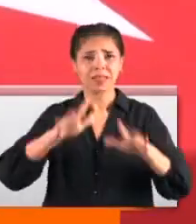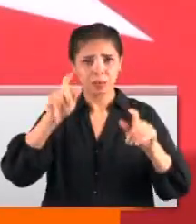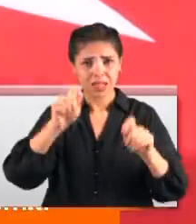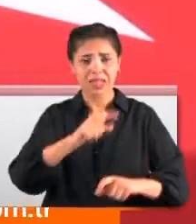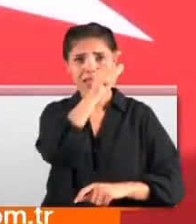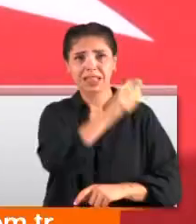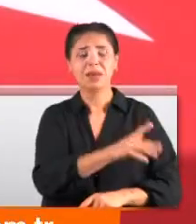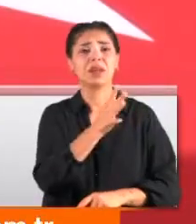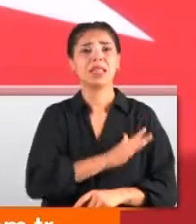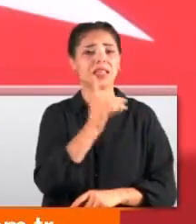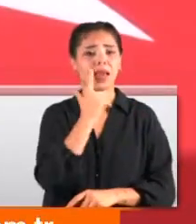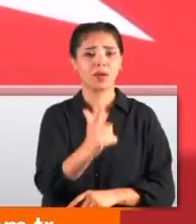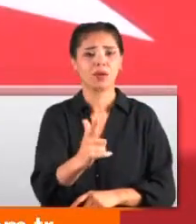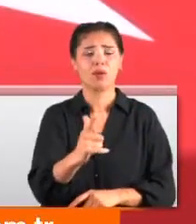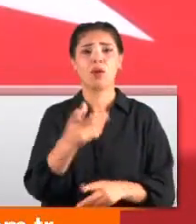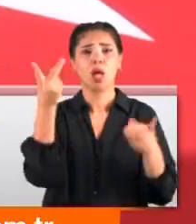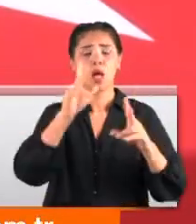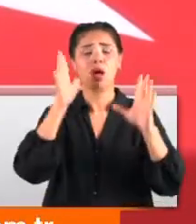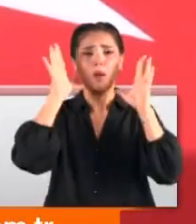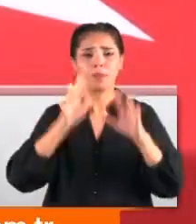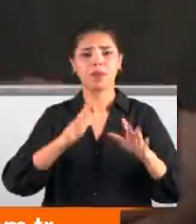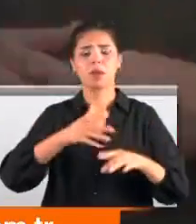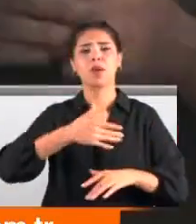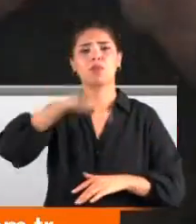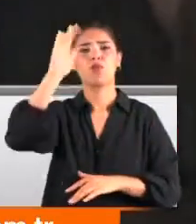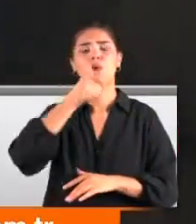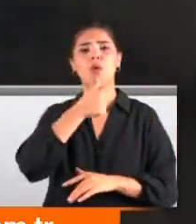Türk'ün vasiyeti üzerine cenaze namazını büyük oğlu kıldırdı.